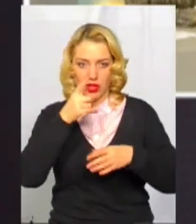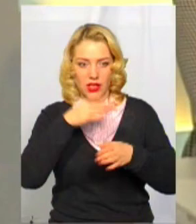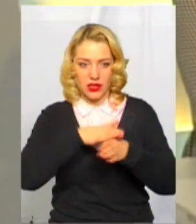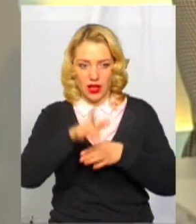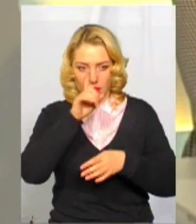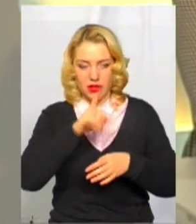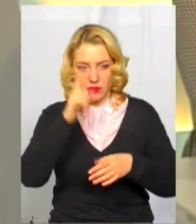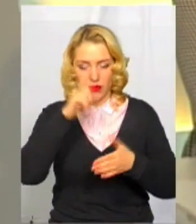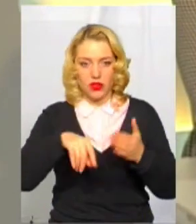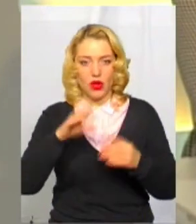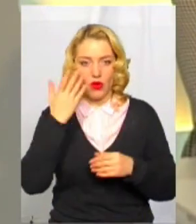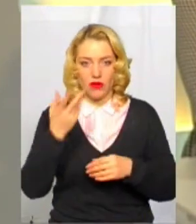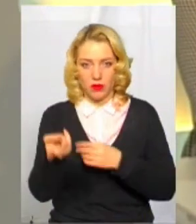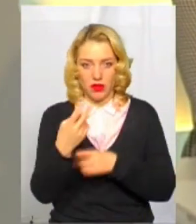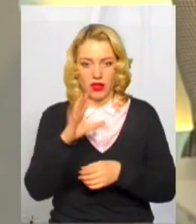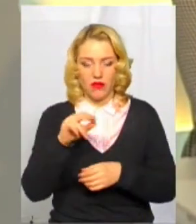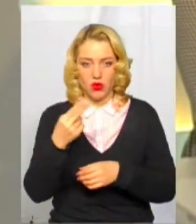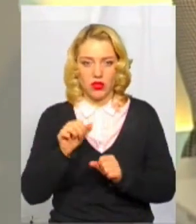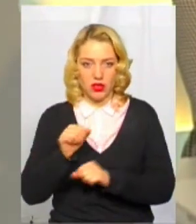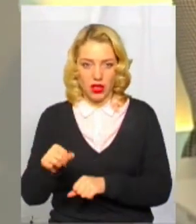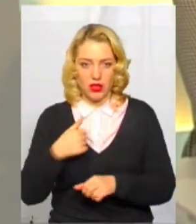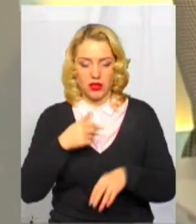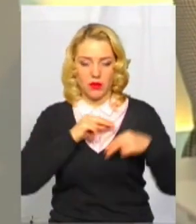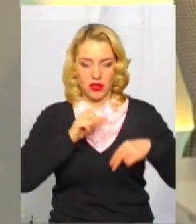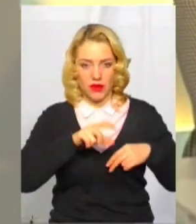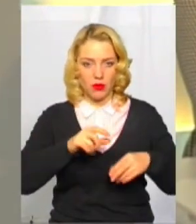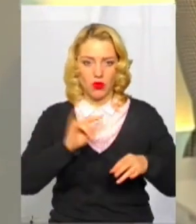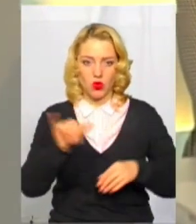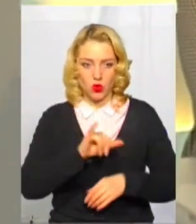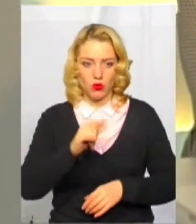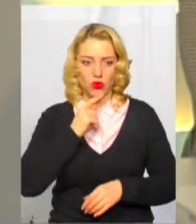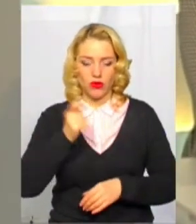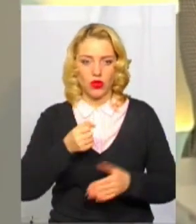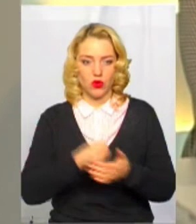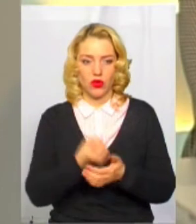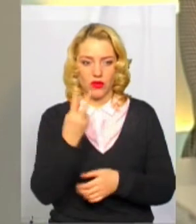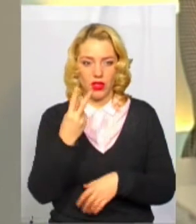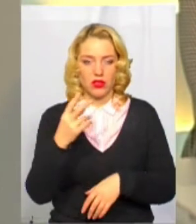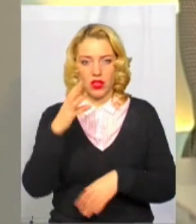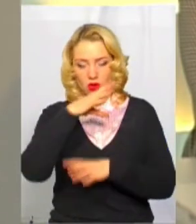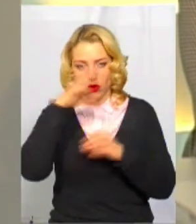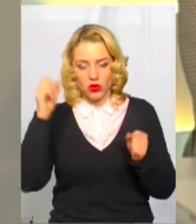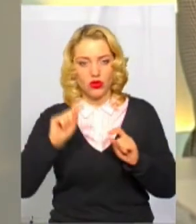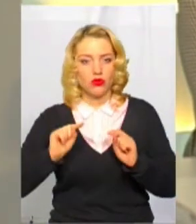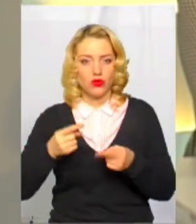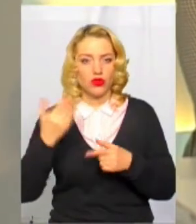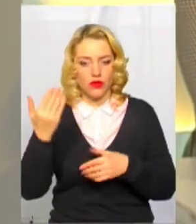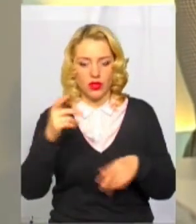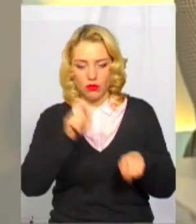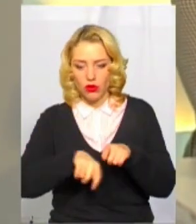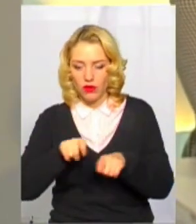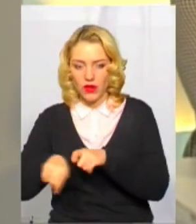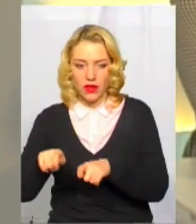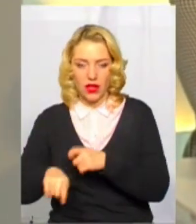прийдете в управління соціального захисту, наші працівники працювали в суботу і в неділю до 12 годин ночі, тому що вони